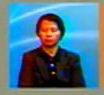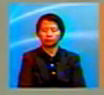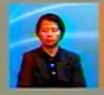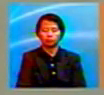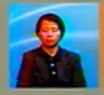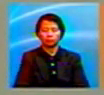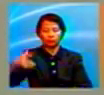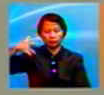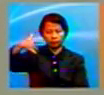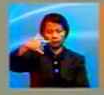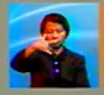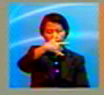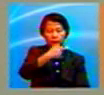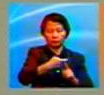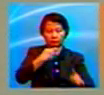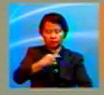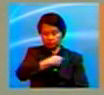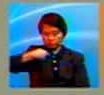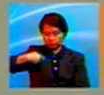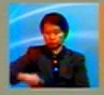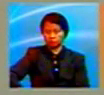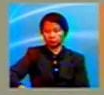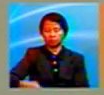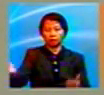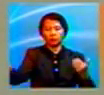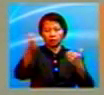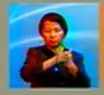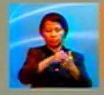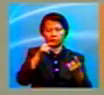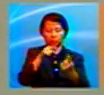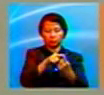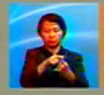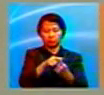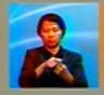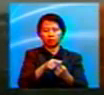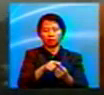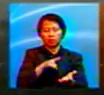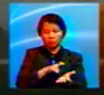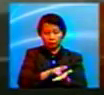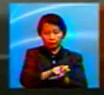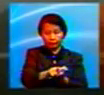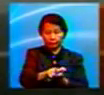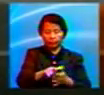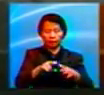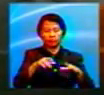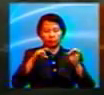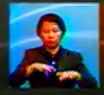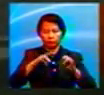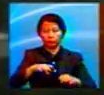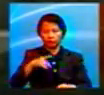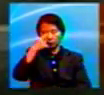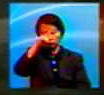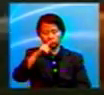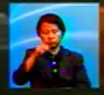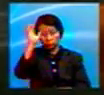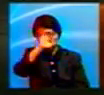Sementara itu, pesawat dari China Ilyushin IL-76 kembali ke lapangan terbang antarabangsa Perth selepas meneruskan pencarian untuk